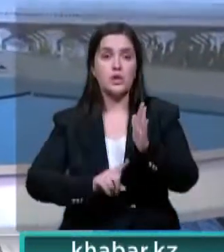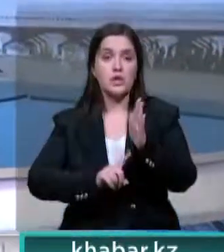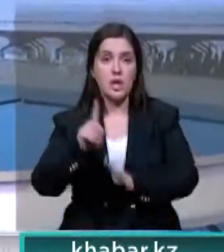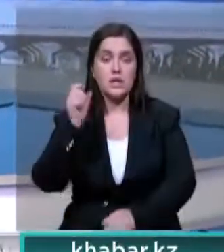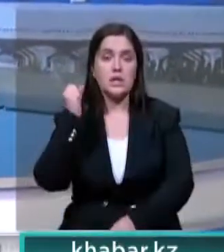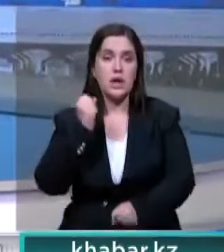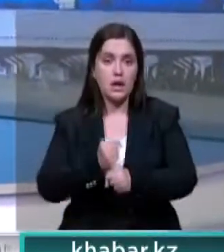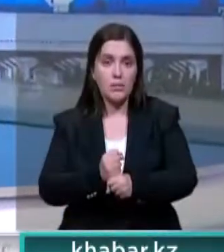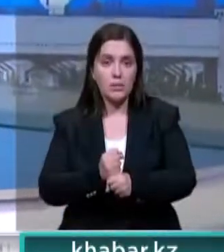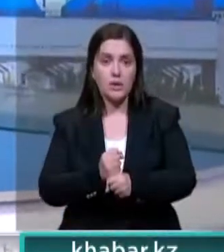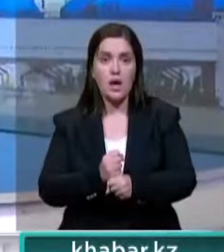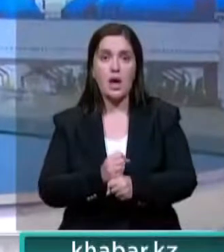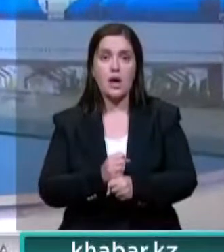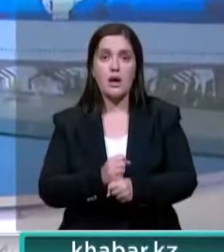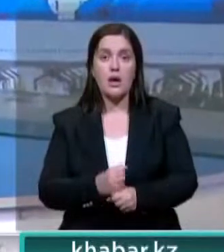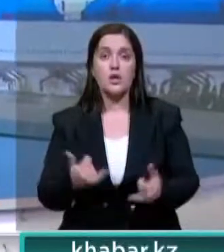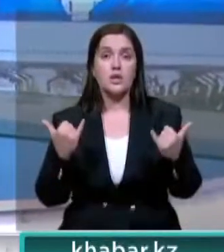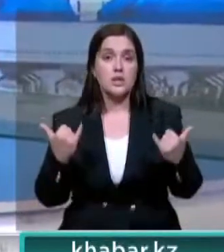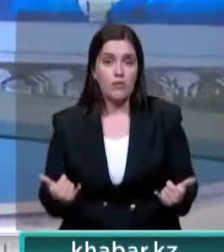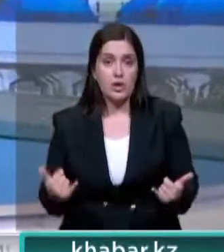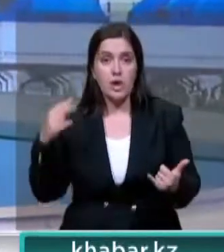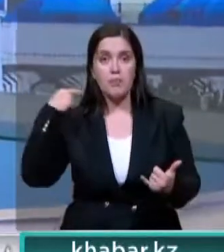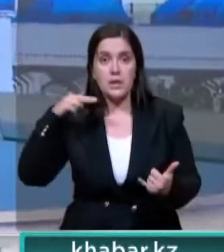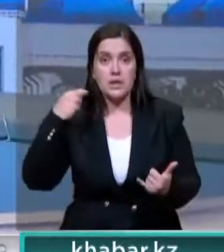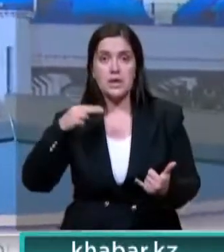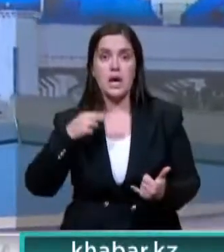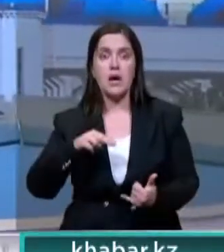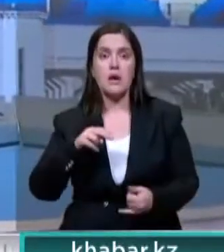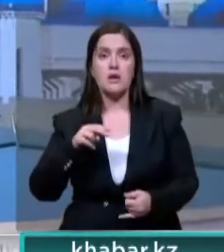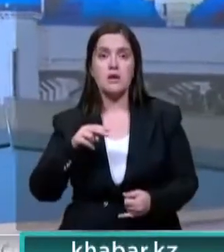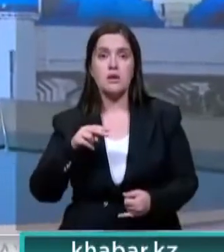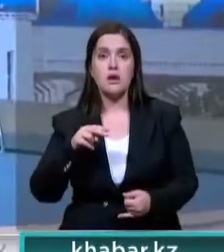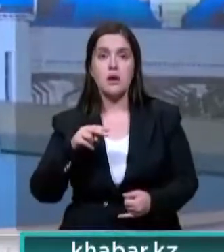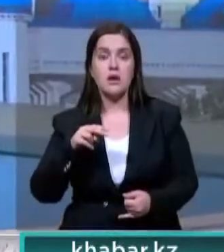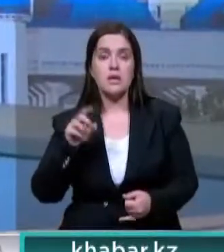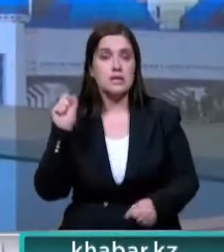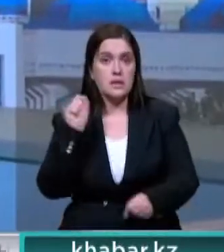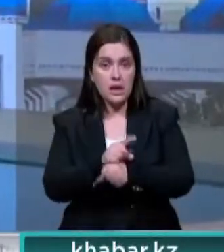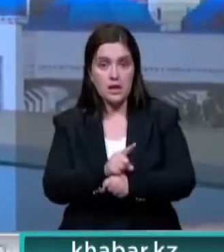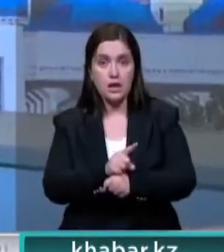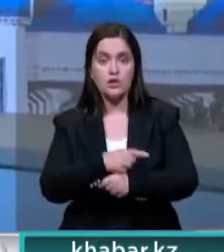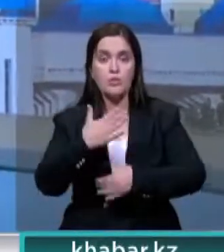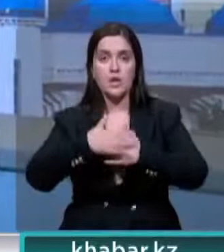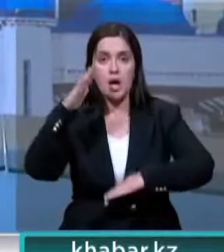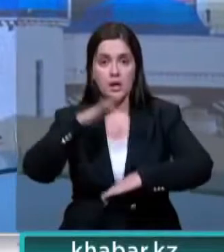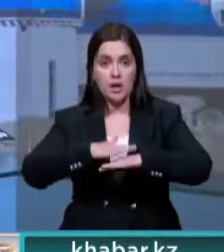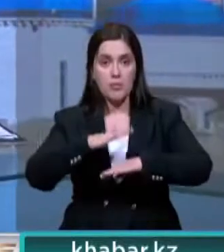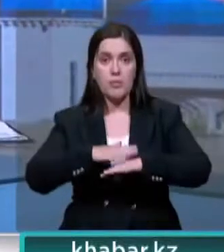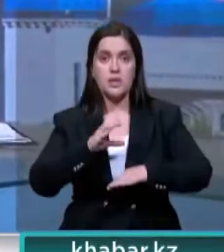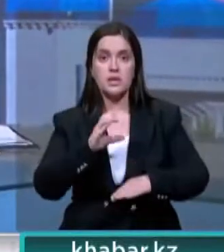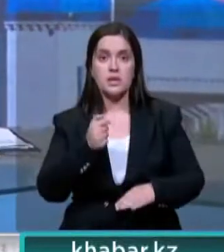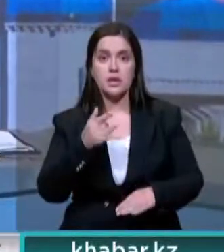заборами и приступила к работам. Напомним, что сегодня президент страны ставил задачу перед акимом